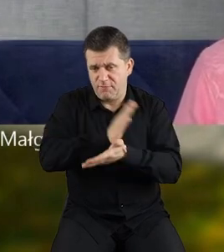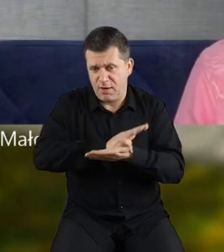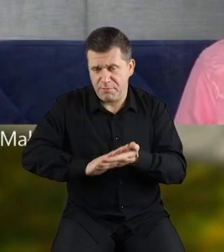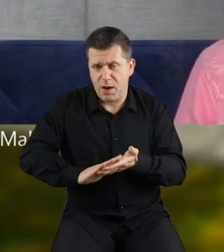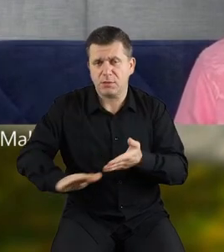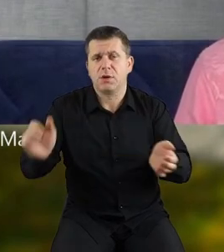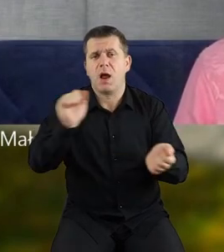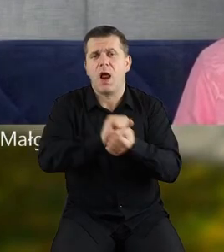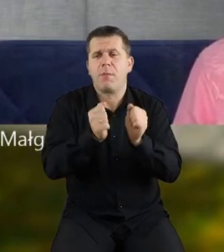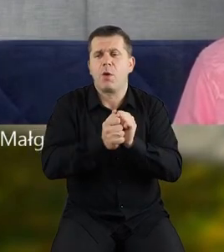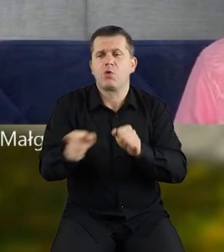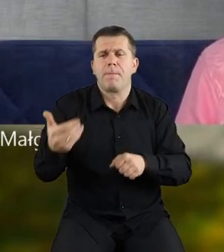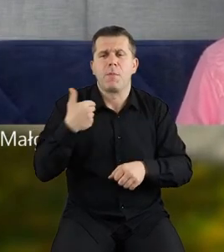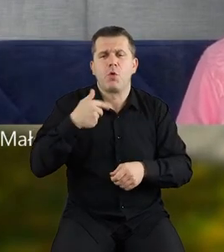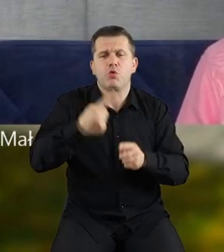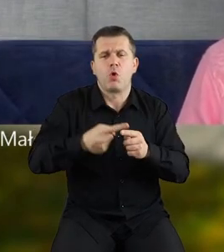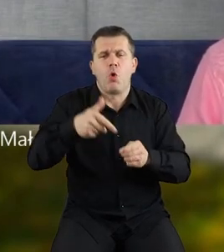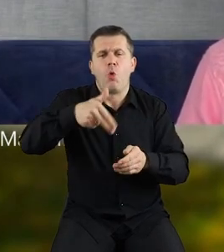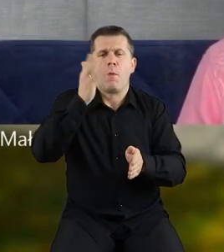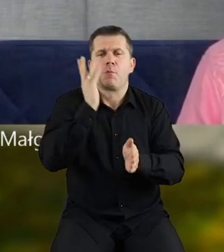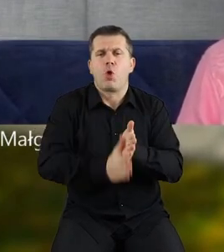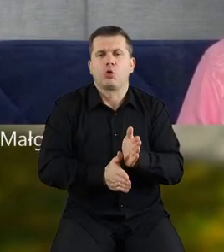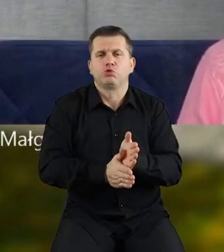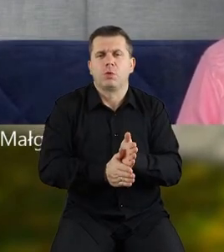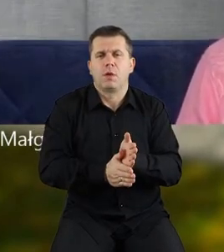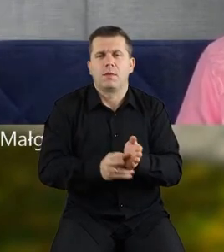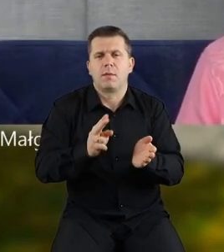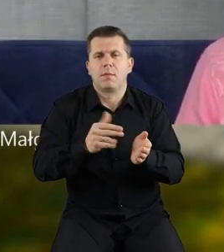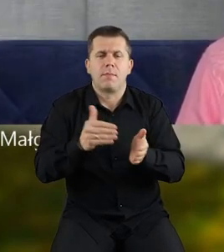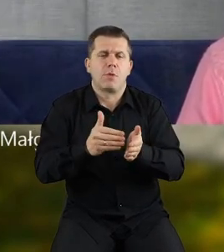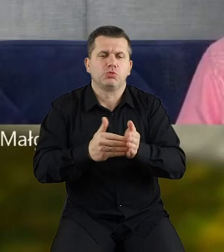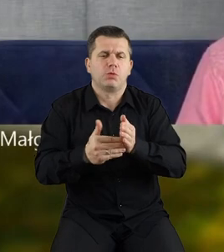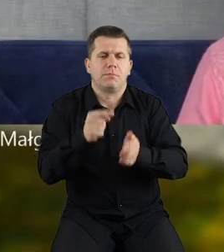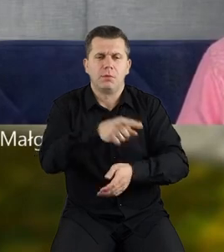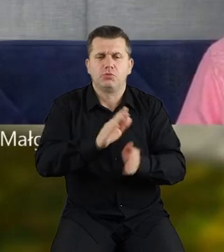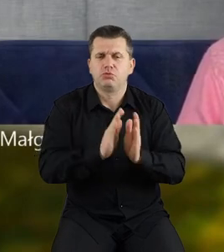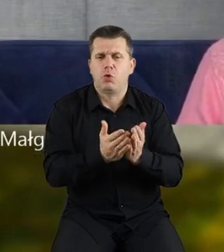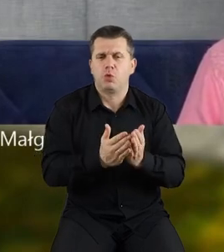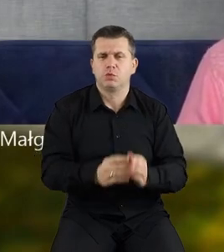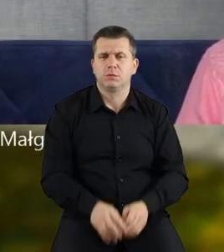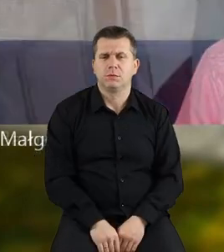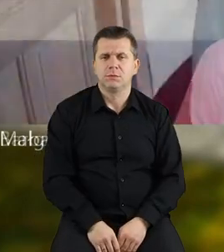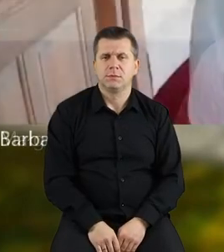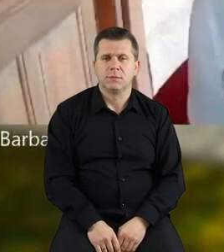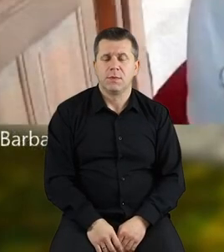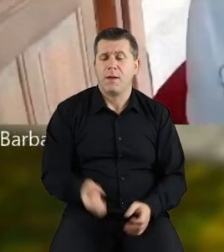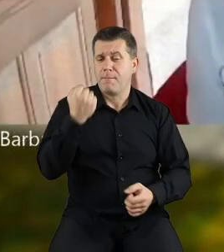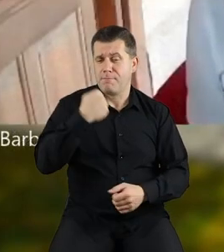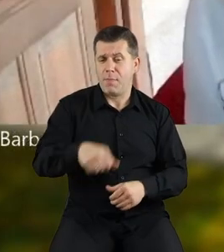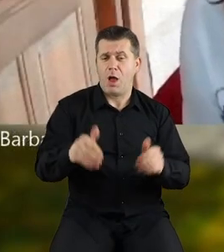do przebaczenia, czy jednak było to pewne uproszczenie na potrzeby książki? Bardzo możliwe, że